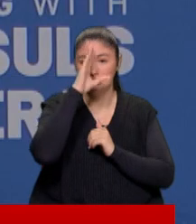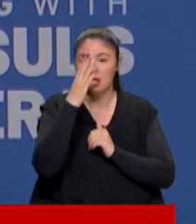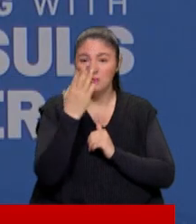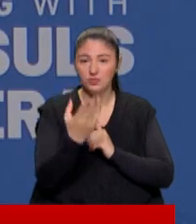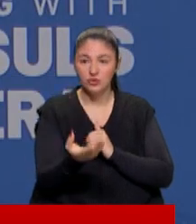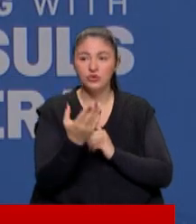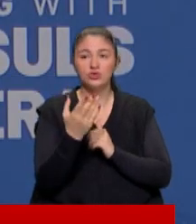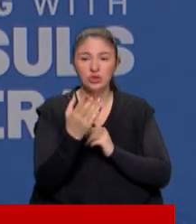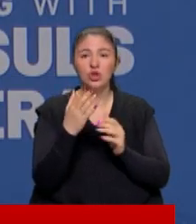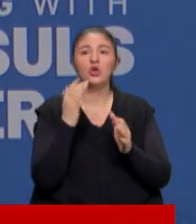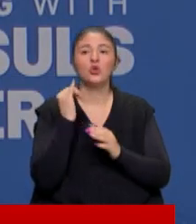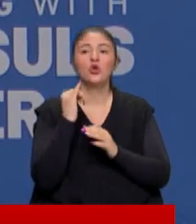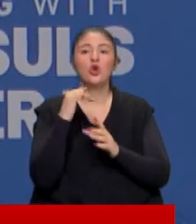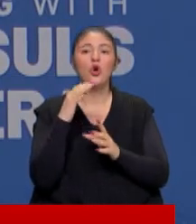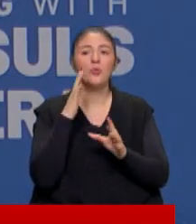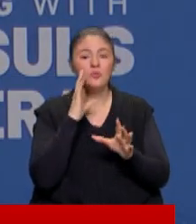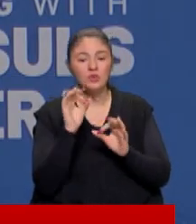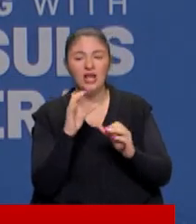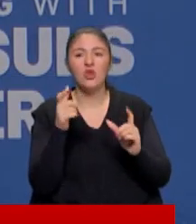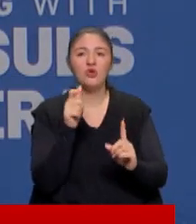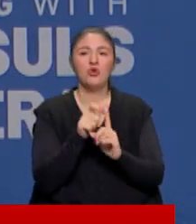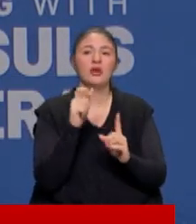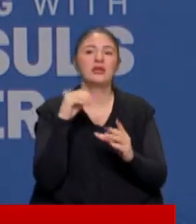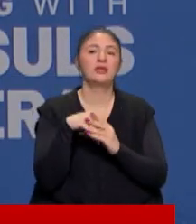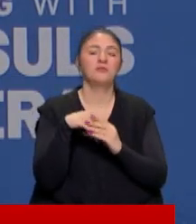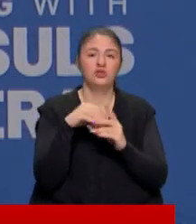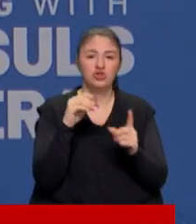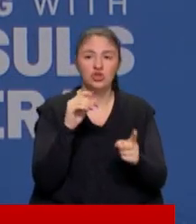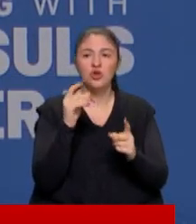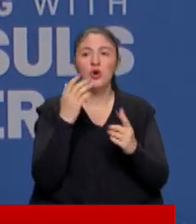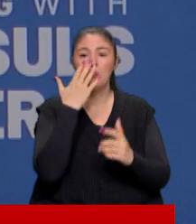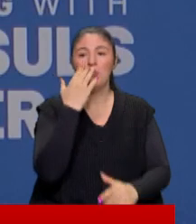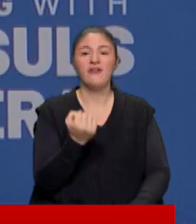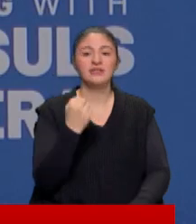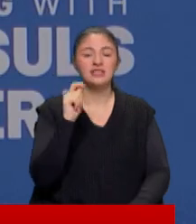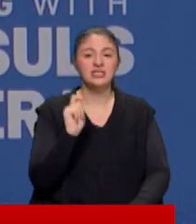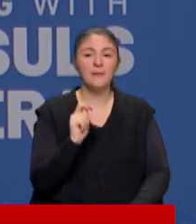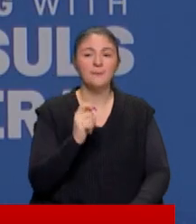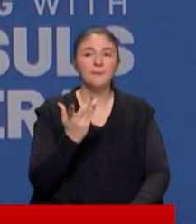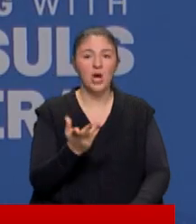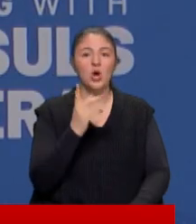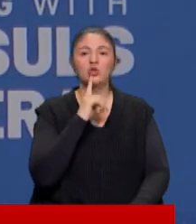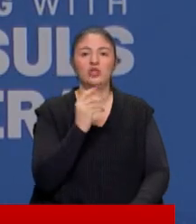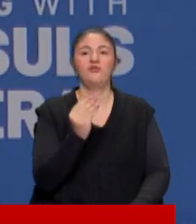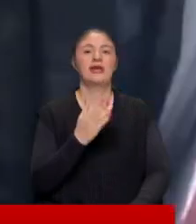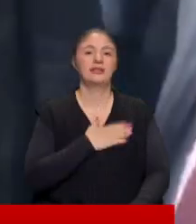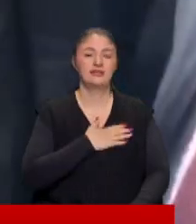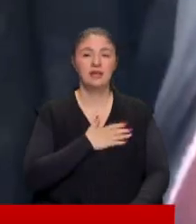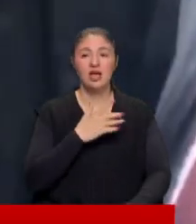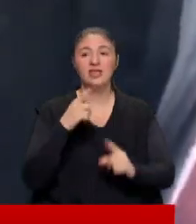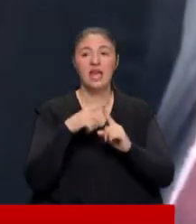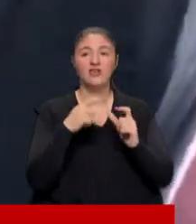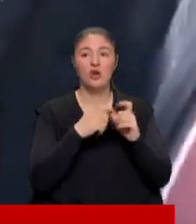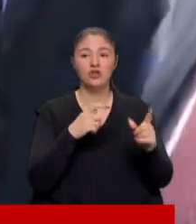İstanbul'un kötü müdahalelerden korunması adına muhafızlığını yapmaya söz verdik.